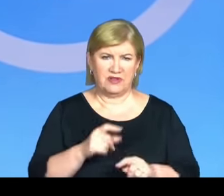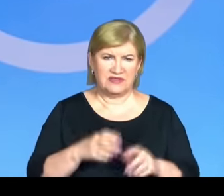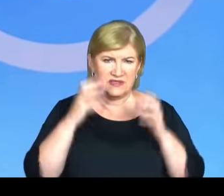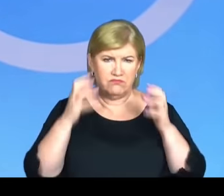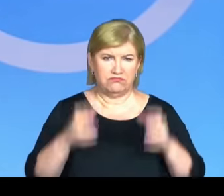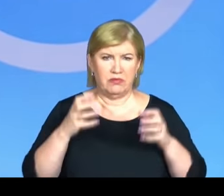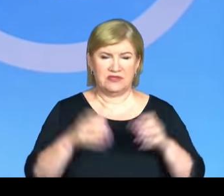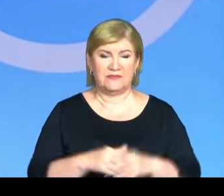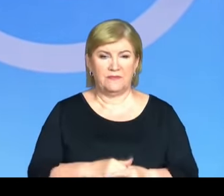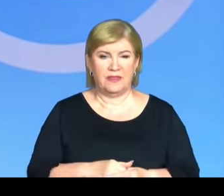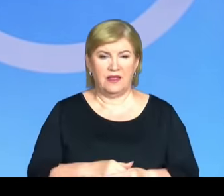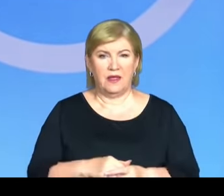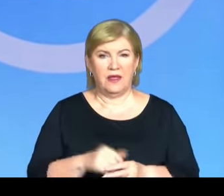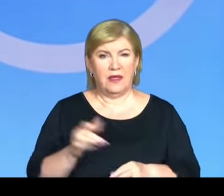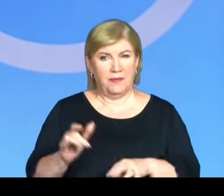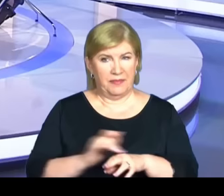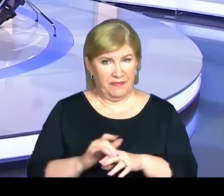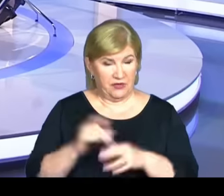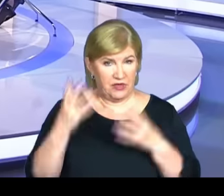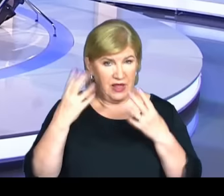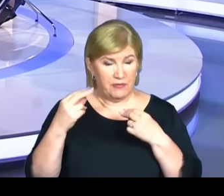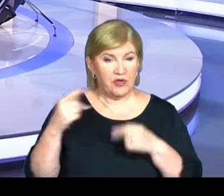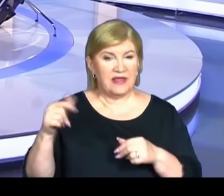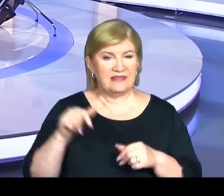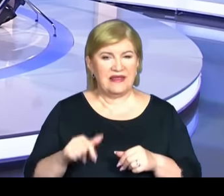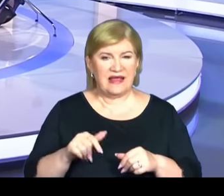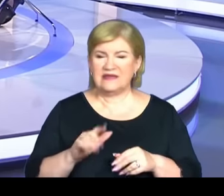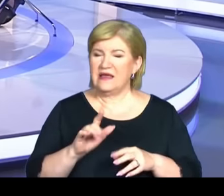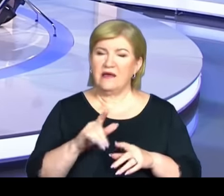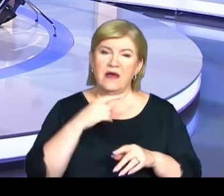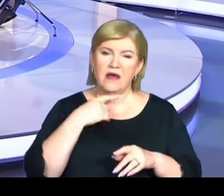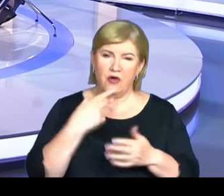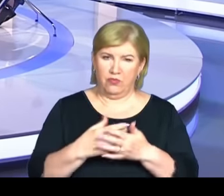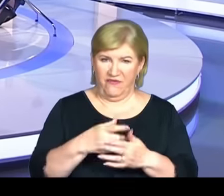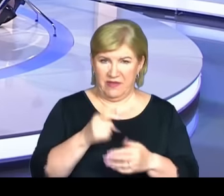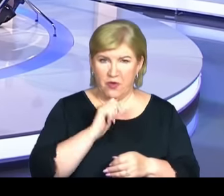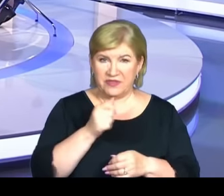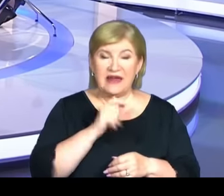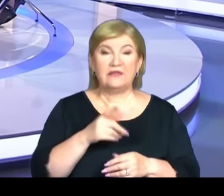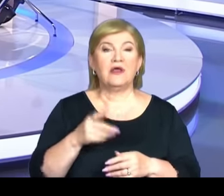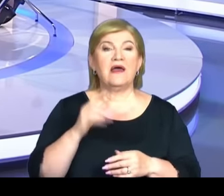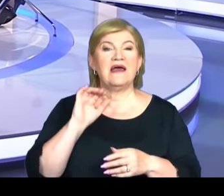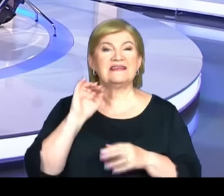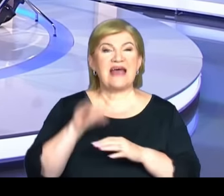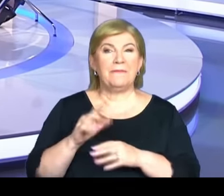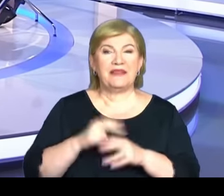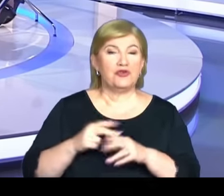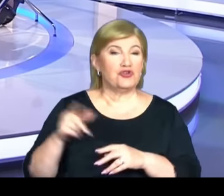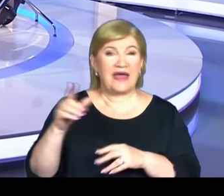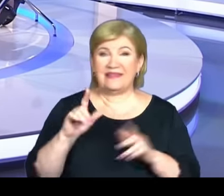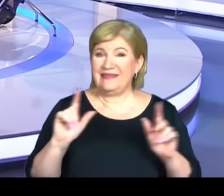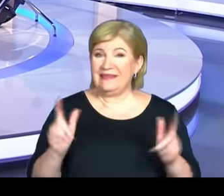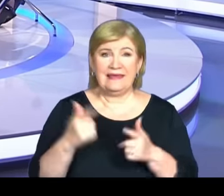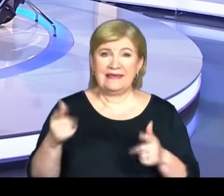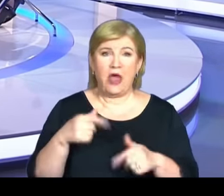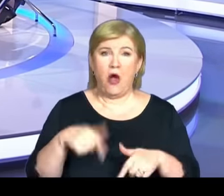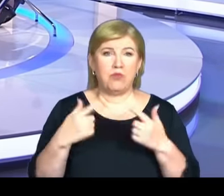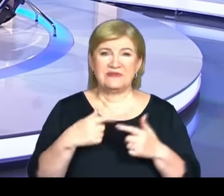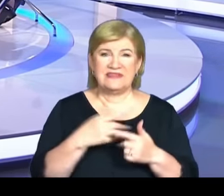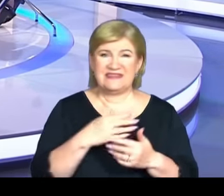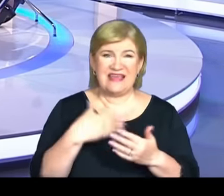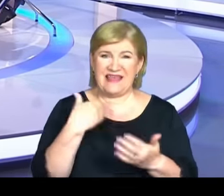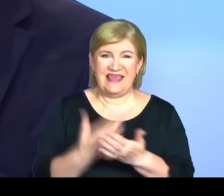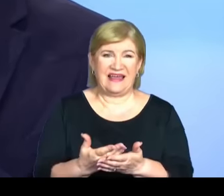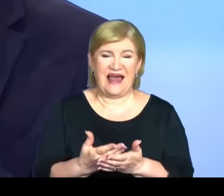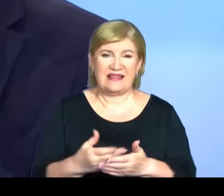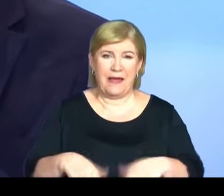dno. Prepáčte, pani Remišová, ale v žiadnej teda západnej krajine, aspoň teda od nás v rámci Európskej únie, nikde tak opozícia nekladla